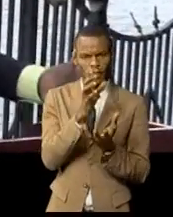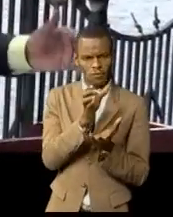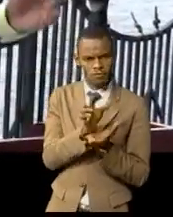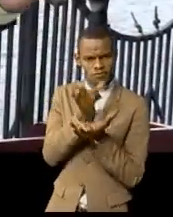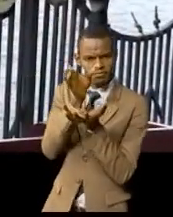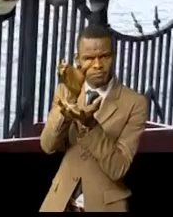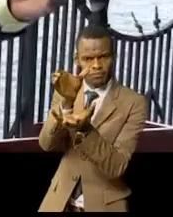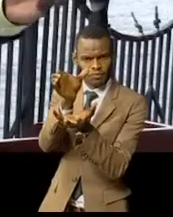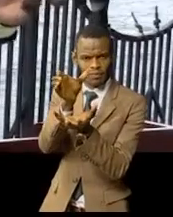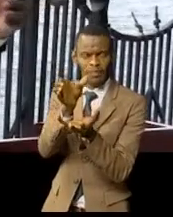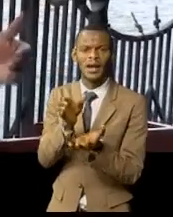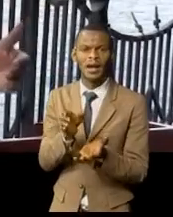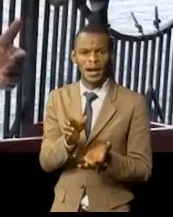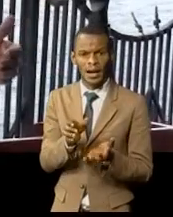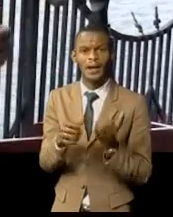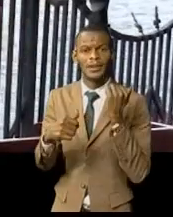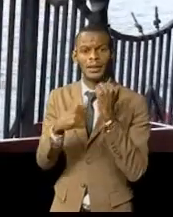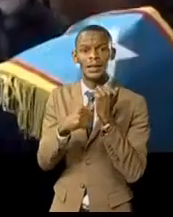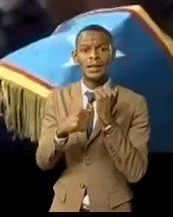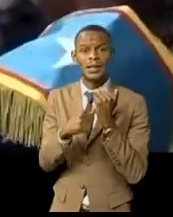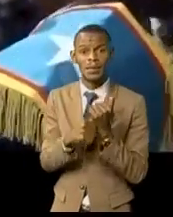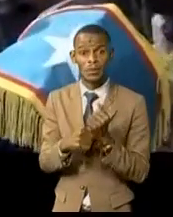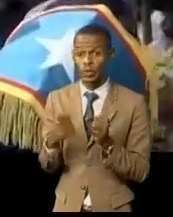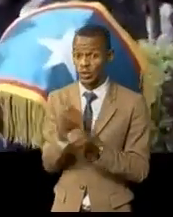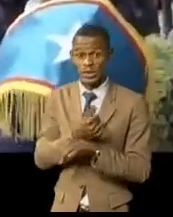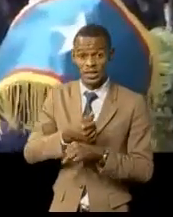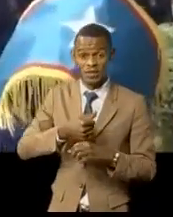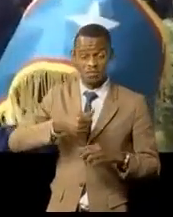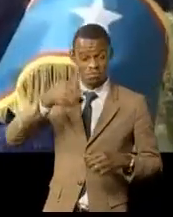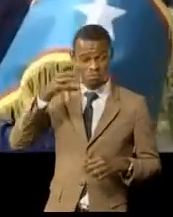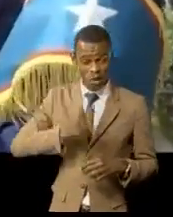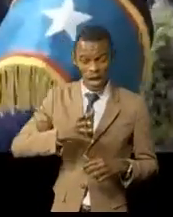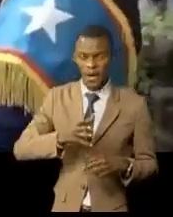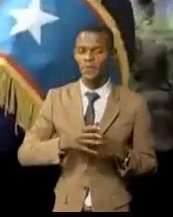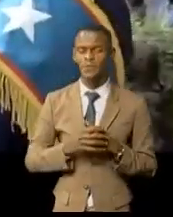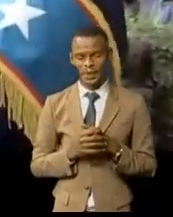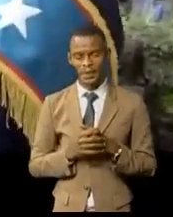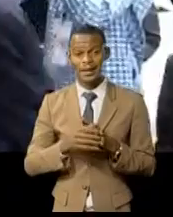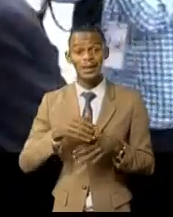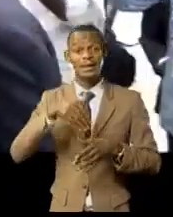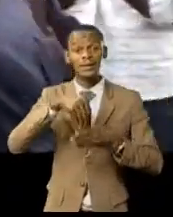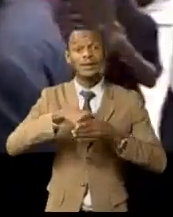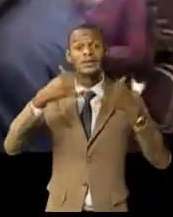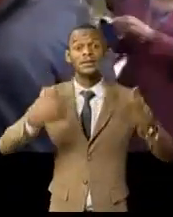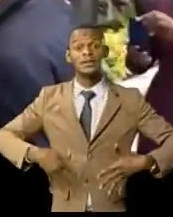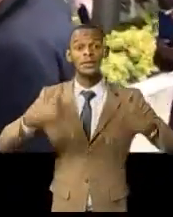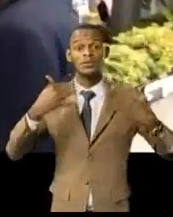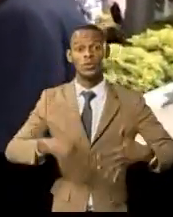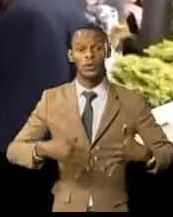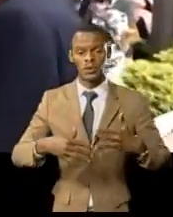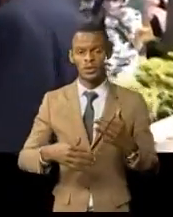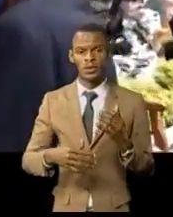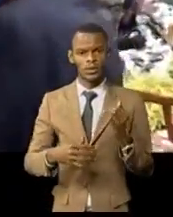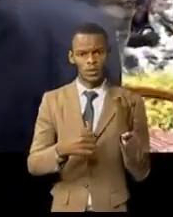en province du Sud Kivu. Au cours de cette cérémonie, le responsable de la maison Tom's Production, le chancelier des nations